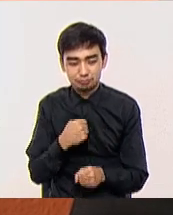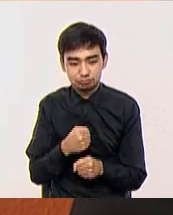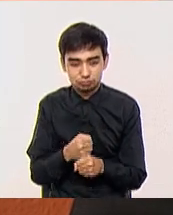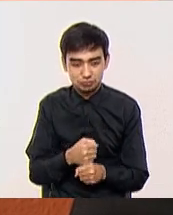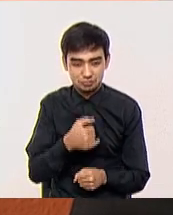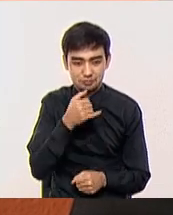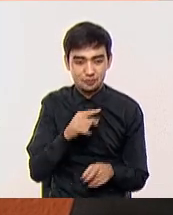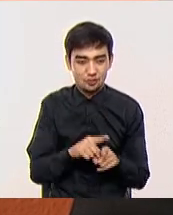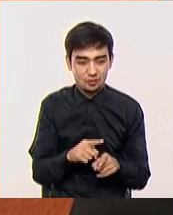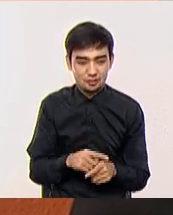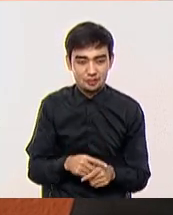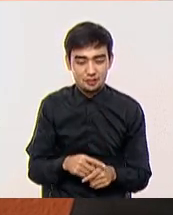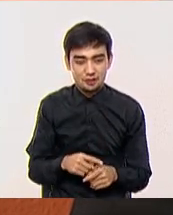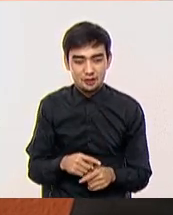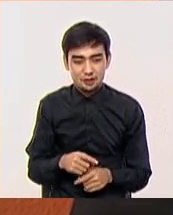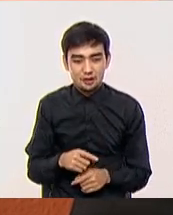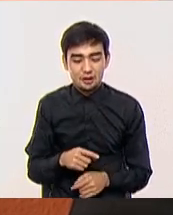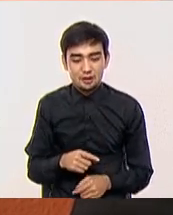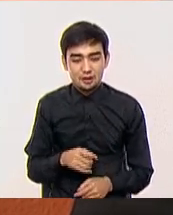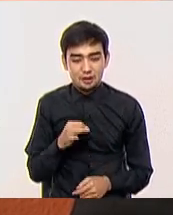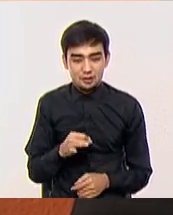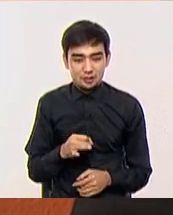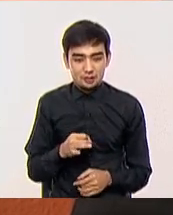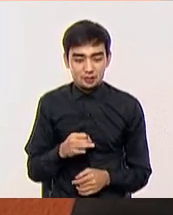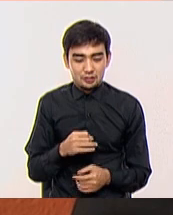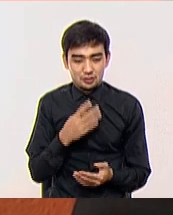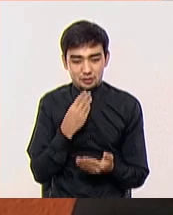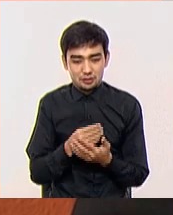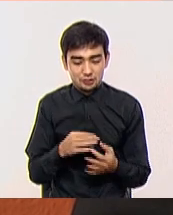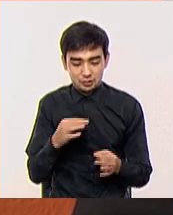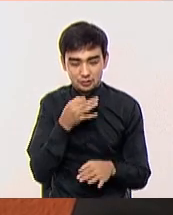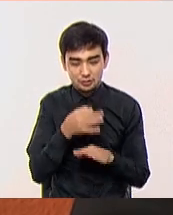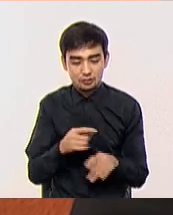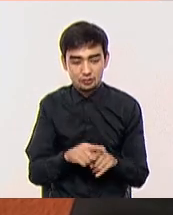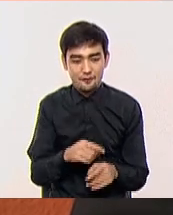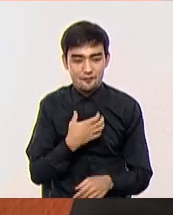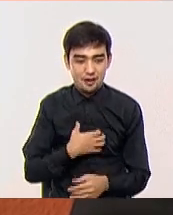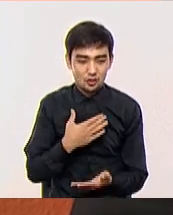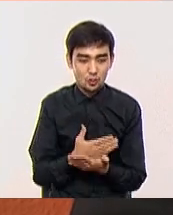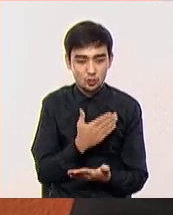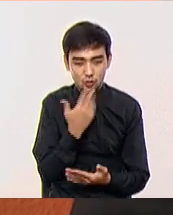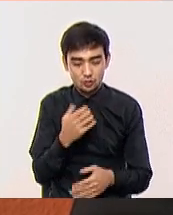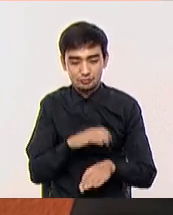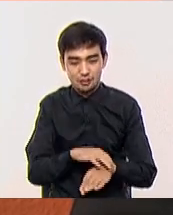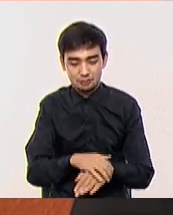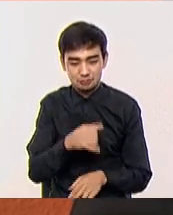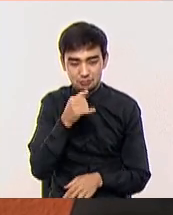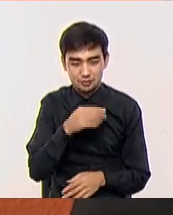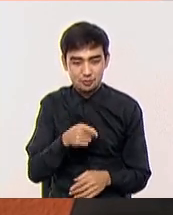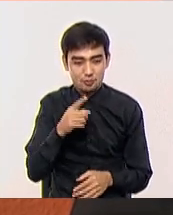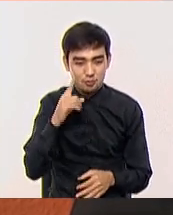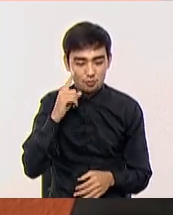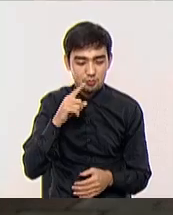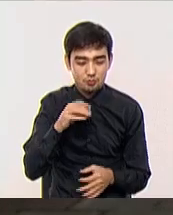взгляд, достаточно принципиальную занять позицию, доказать важность, необходимость этого проекта